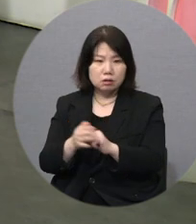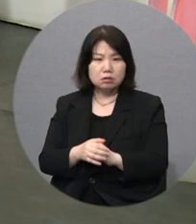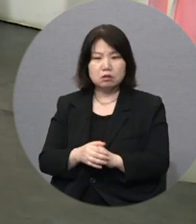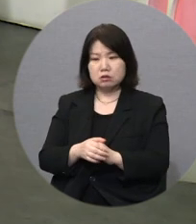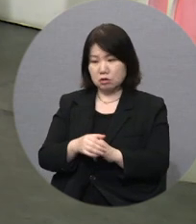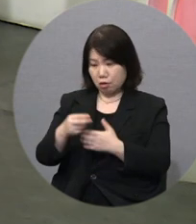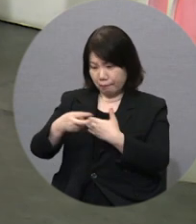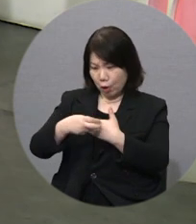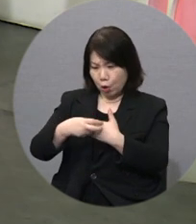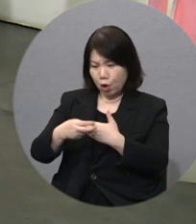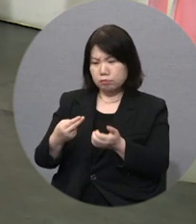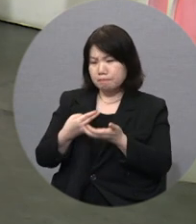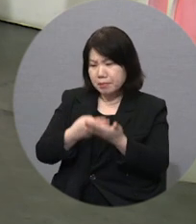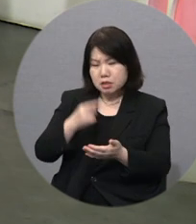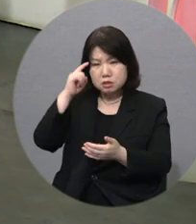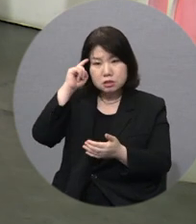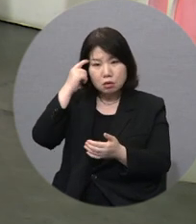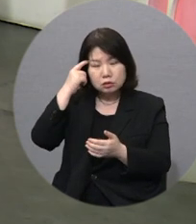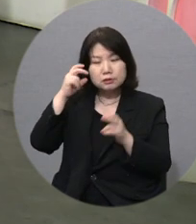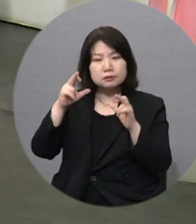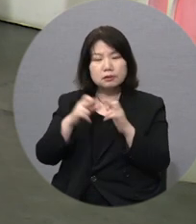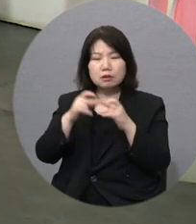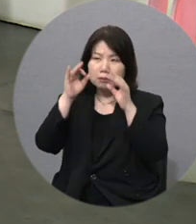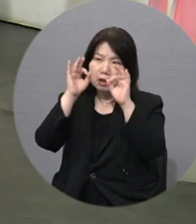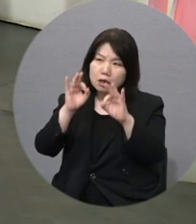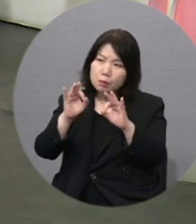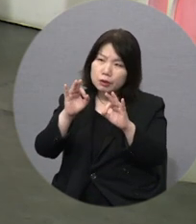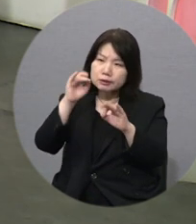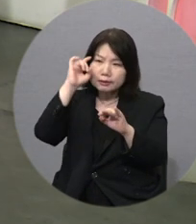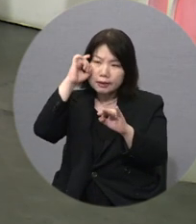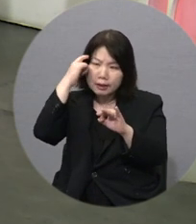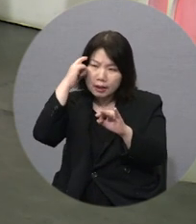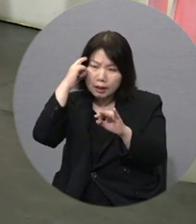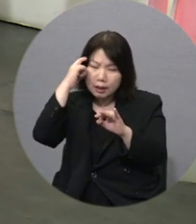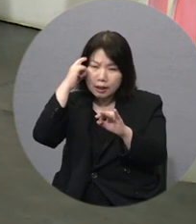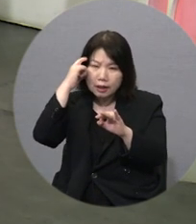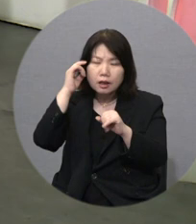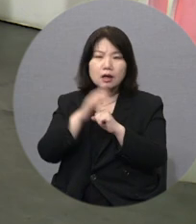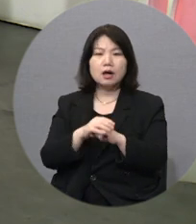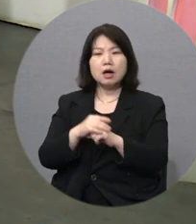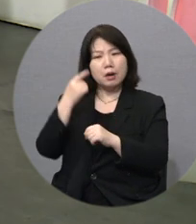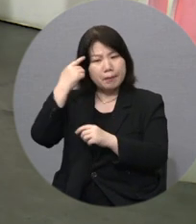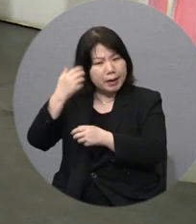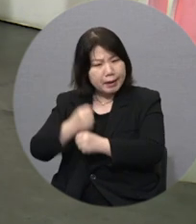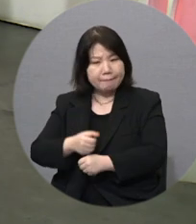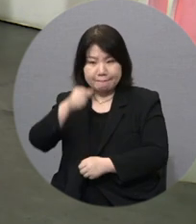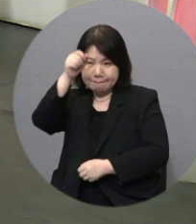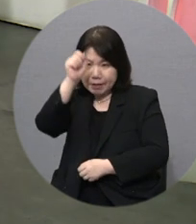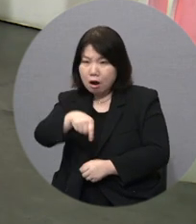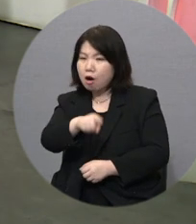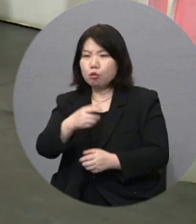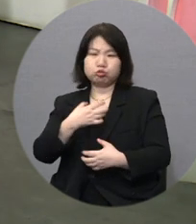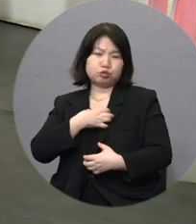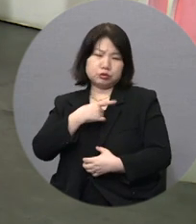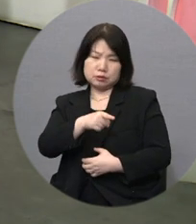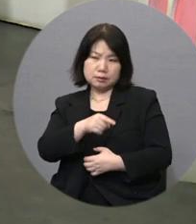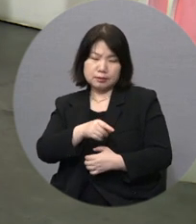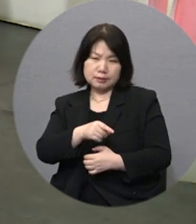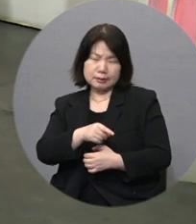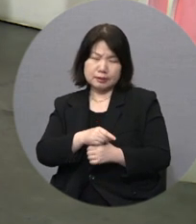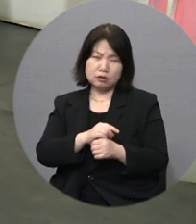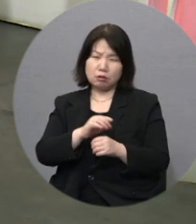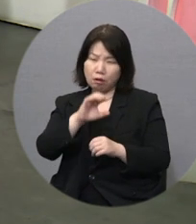때문에 정신 장애를 바라는 사회적 최소는 더 강화되고 환경과 나기 더 악화되는 그런